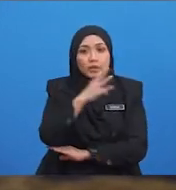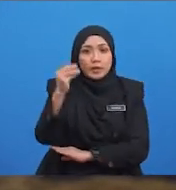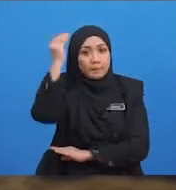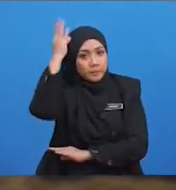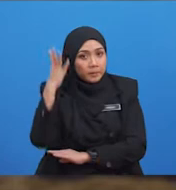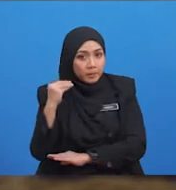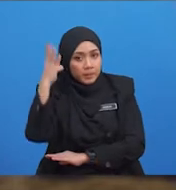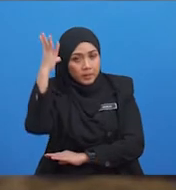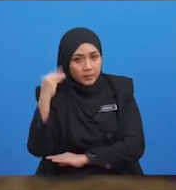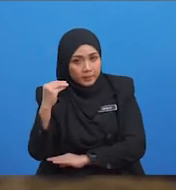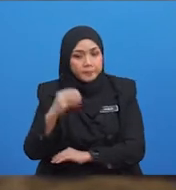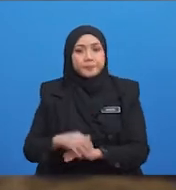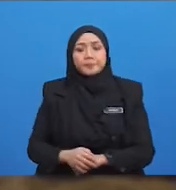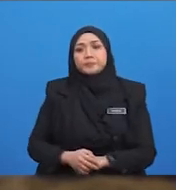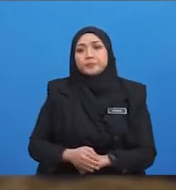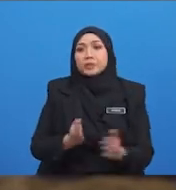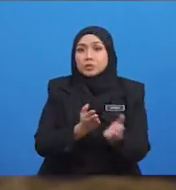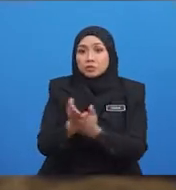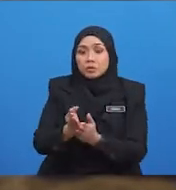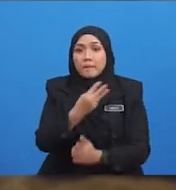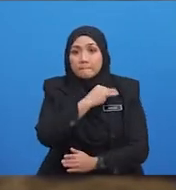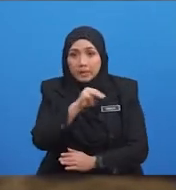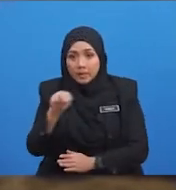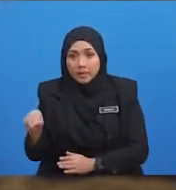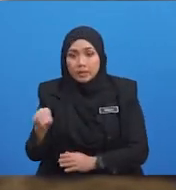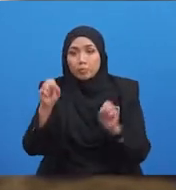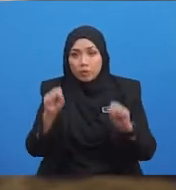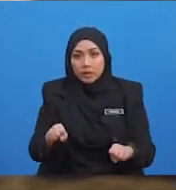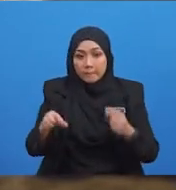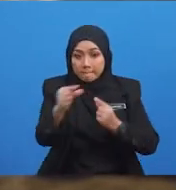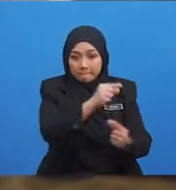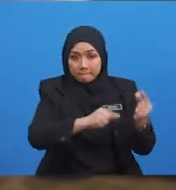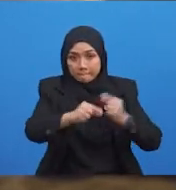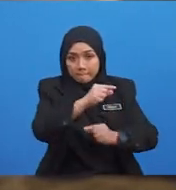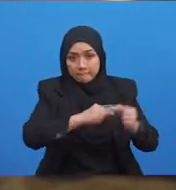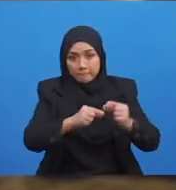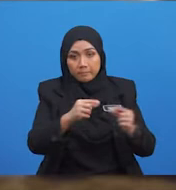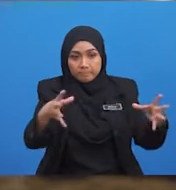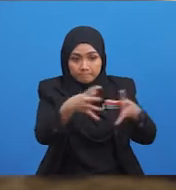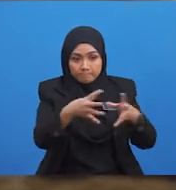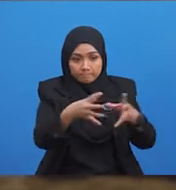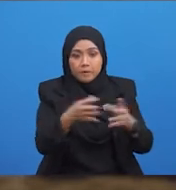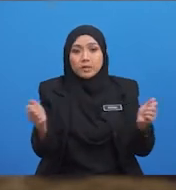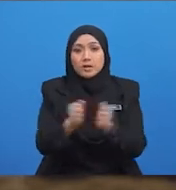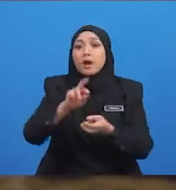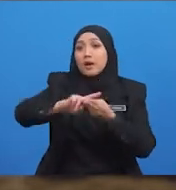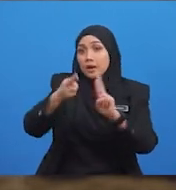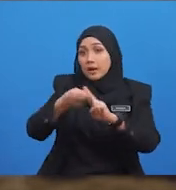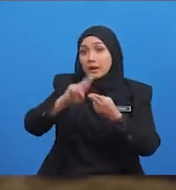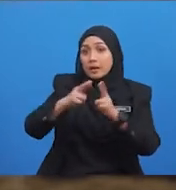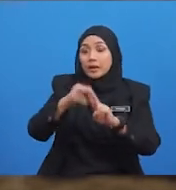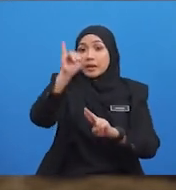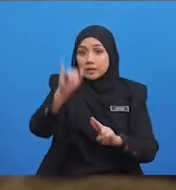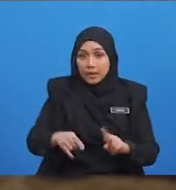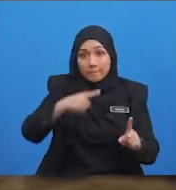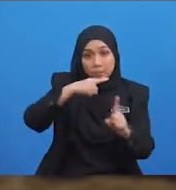berpengalaman. Seterusnya, mereka boleh bergaul dengan rakan yang positif